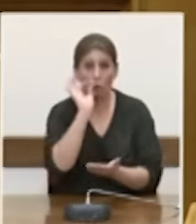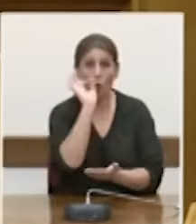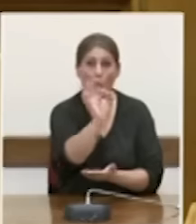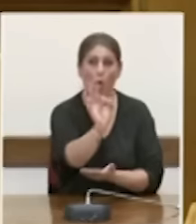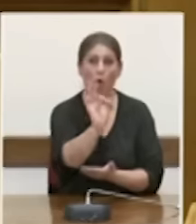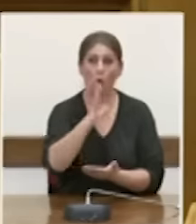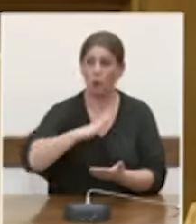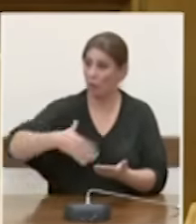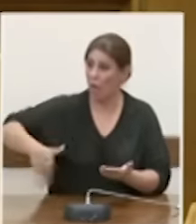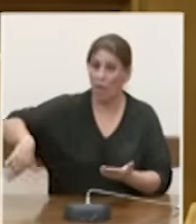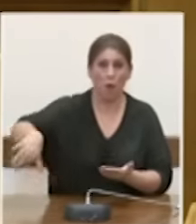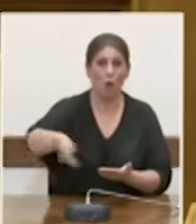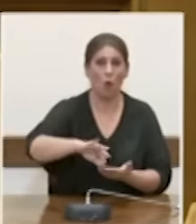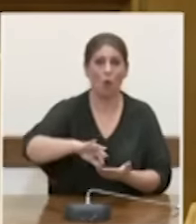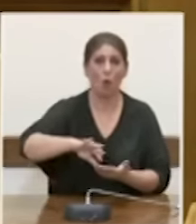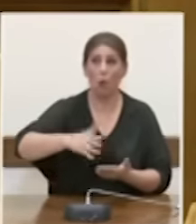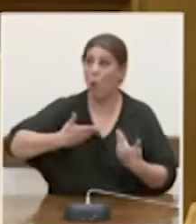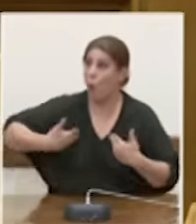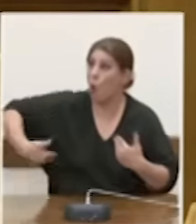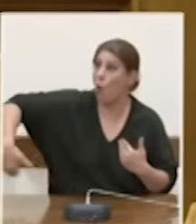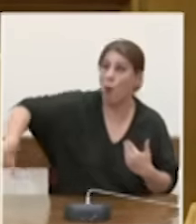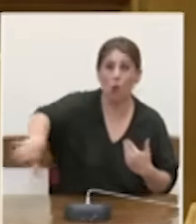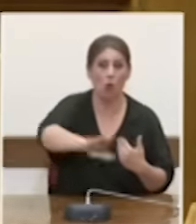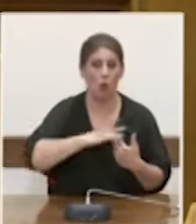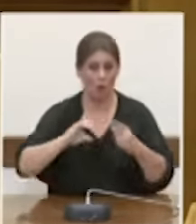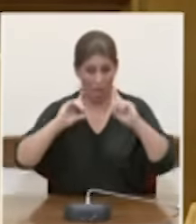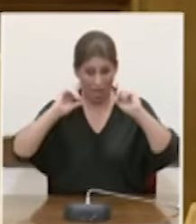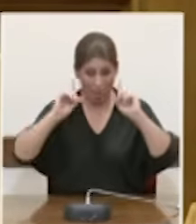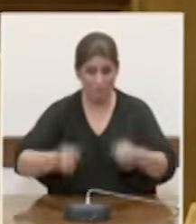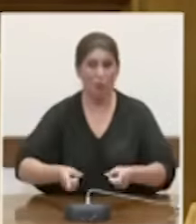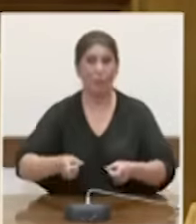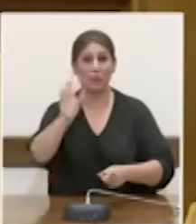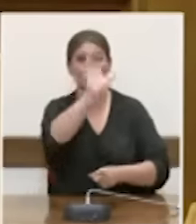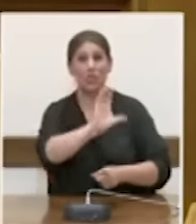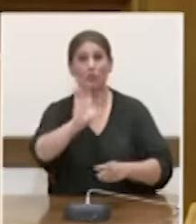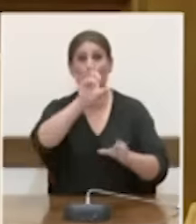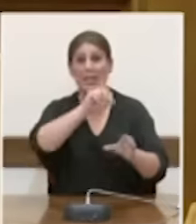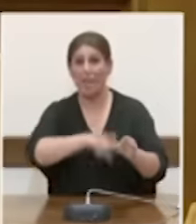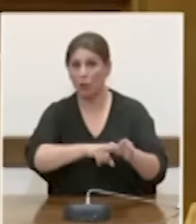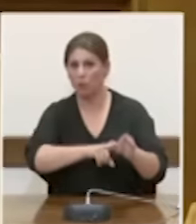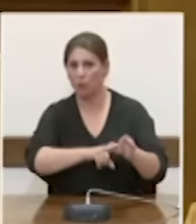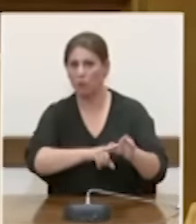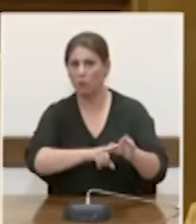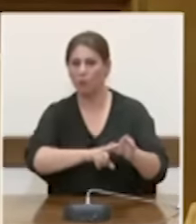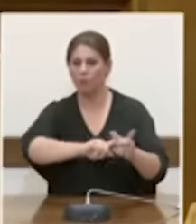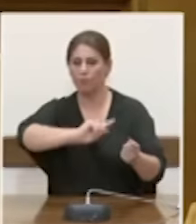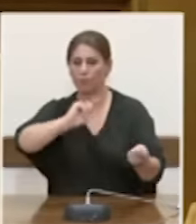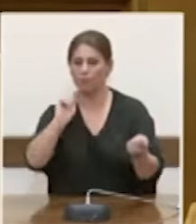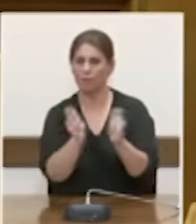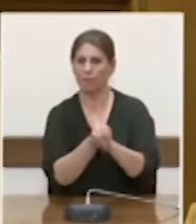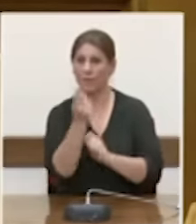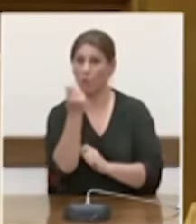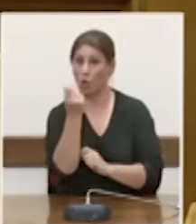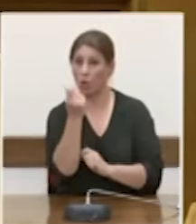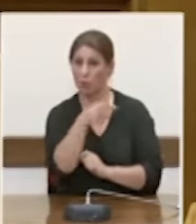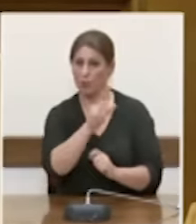λαού μας, όλων μας, η απόφαση που έχει πάρει η Ευρωπαϊκή Ένωση για μετατροπή της οικονομίας της